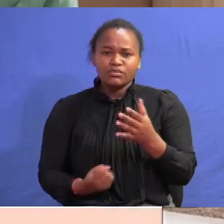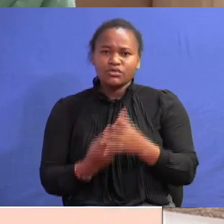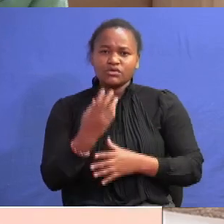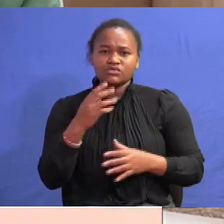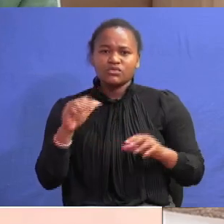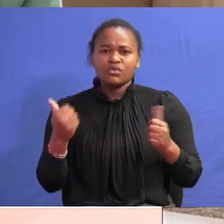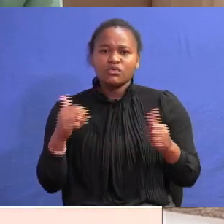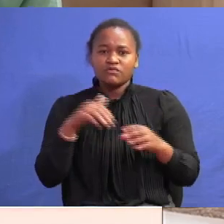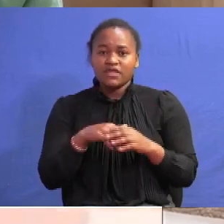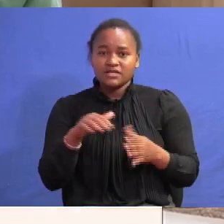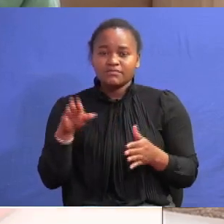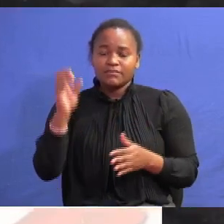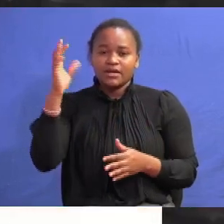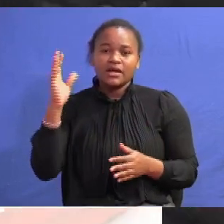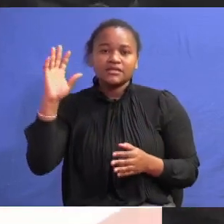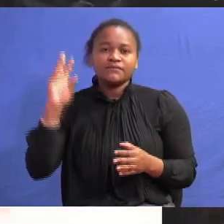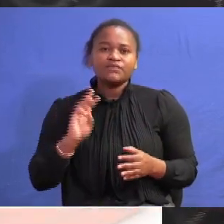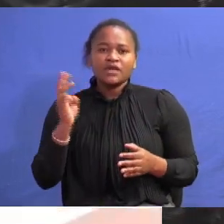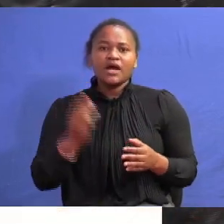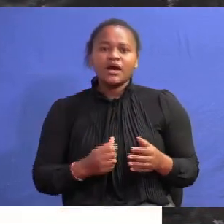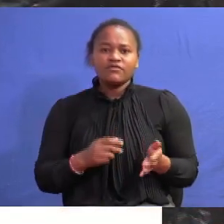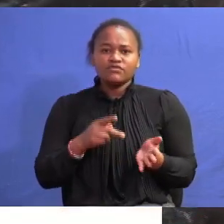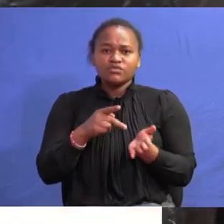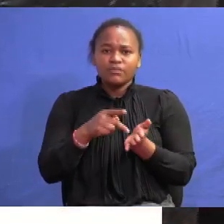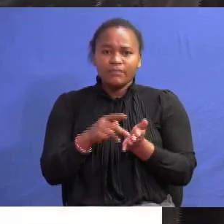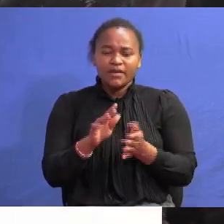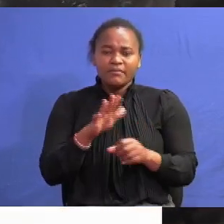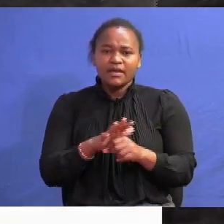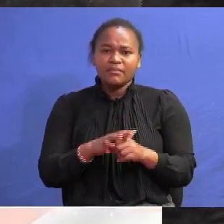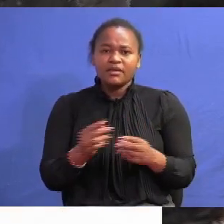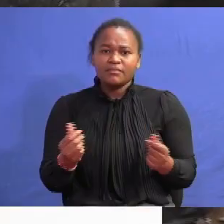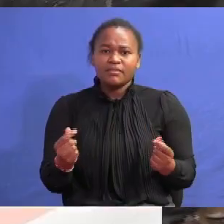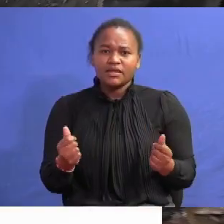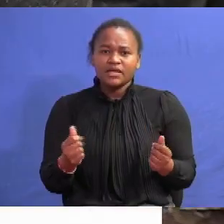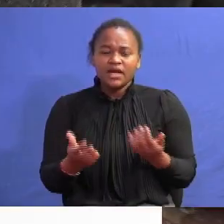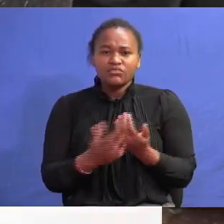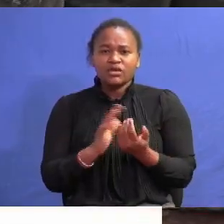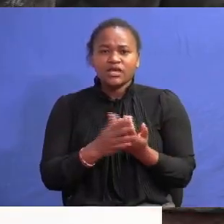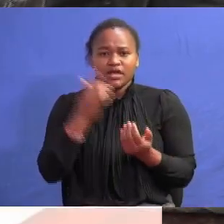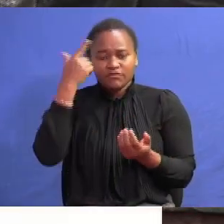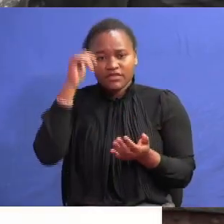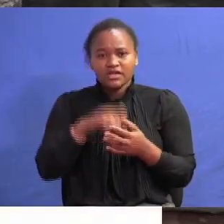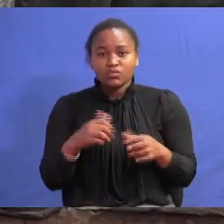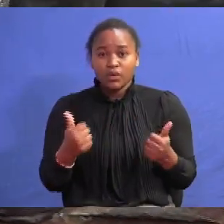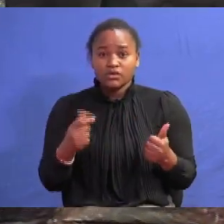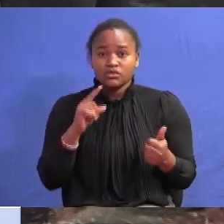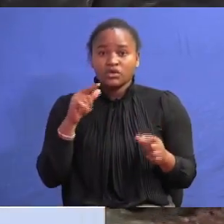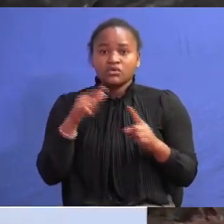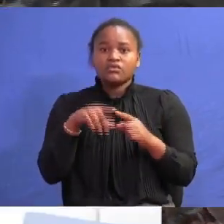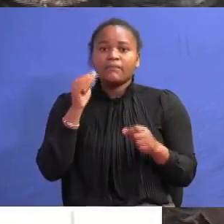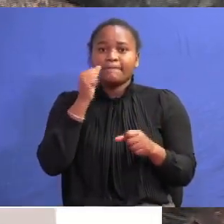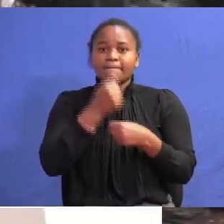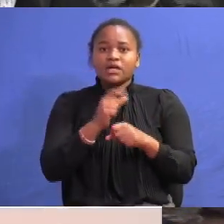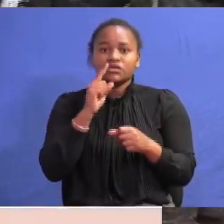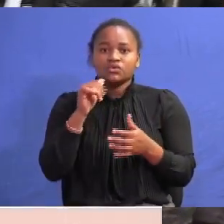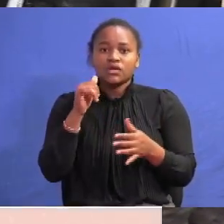mmea wa parachichi ya Hass, inamgharimu mkulima kuhakikisha kuwa anakuza mmea huo inavyostahili kwa kuhakikisha kuwa anatoa lishe